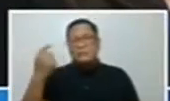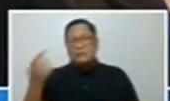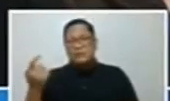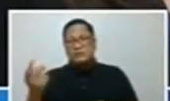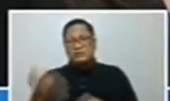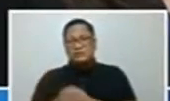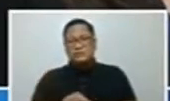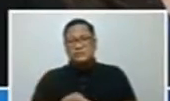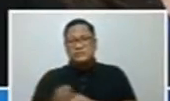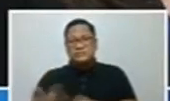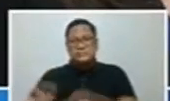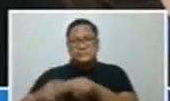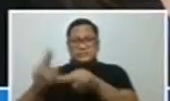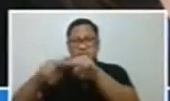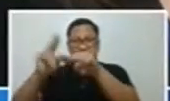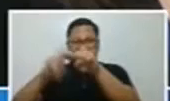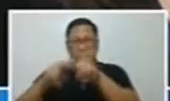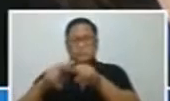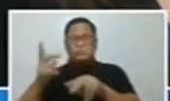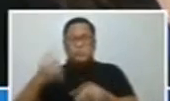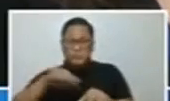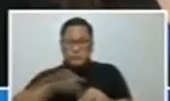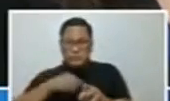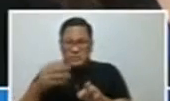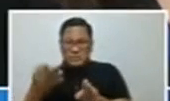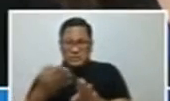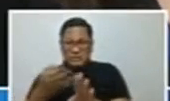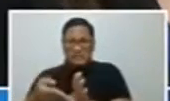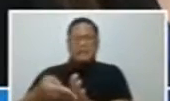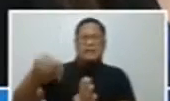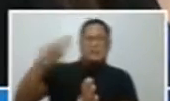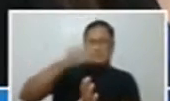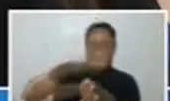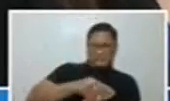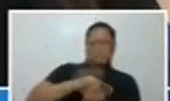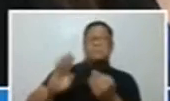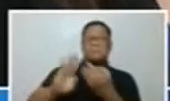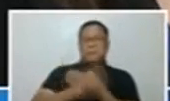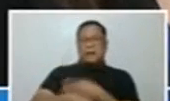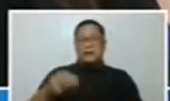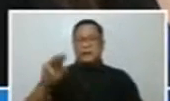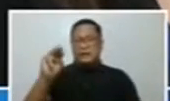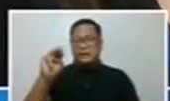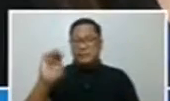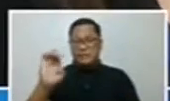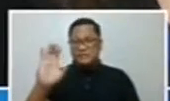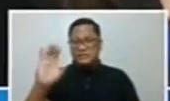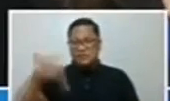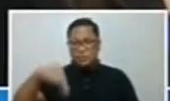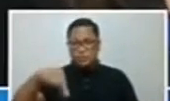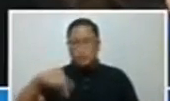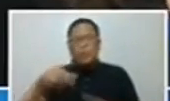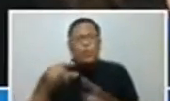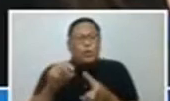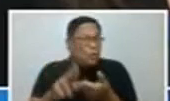Laila Salaveria ng Philippine Daily Inquirer. Ito po ang kanyang tanong, Secretary.